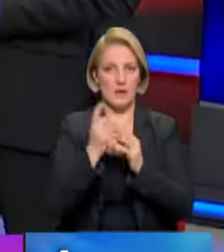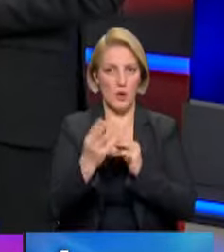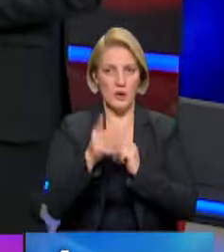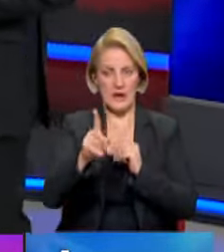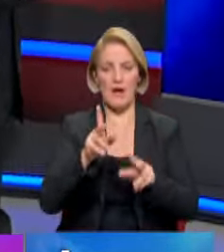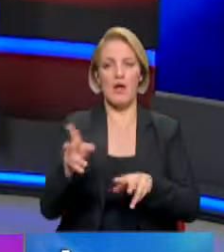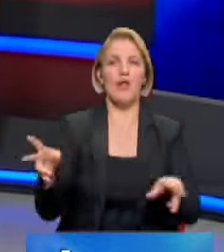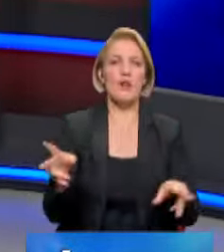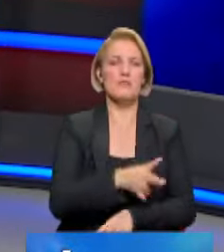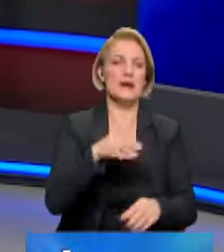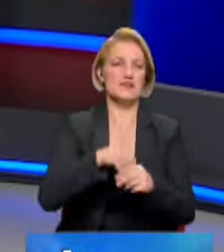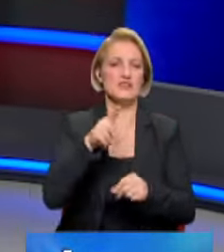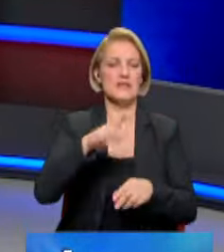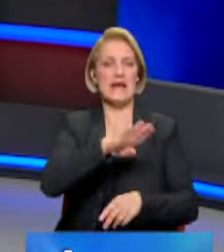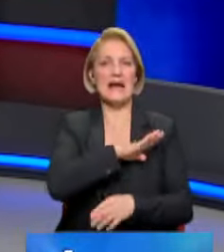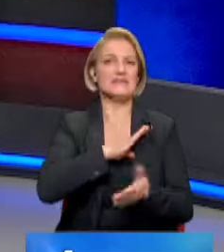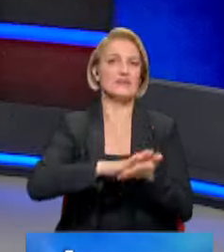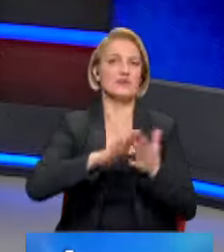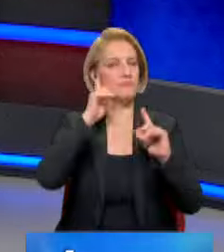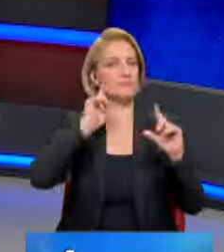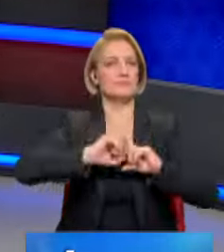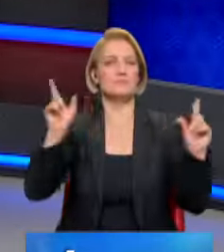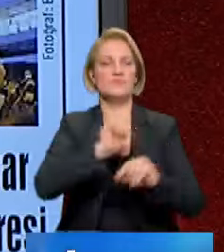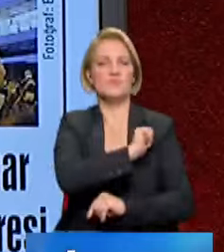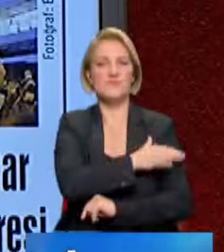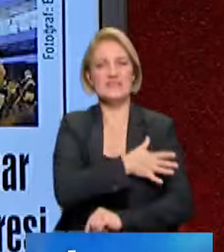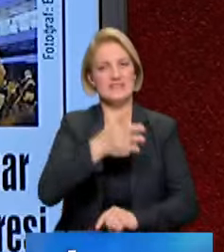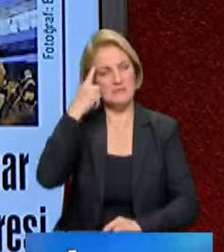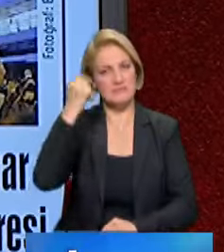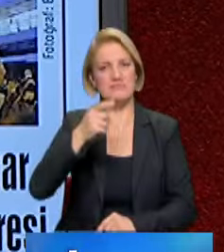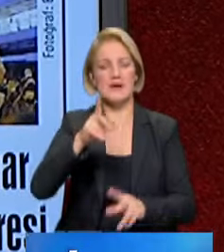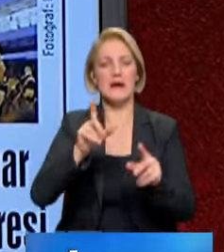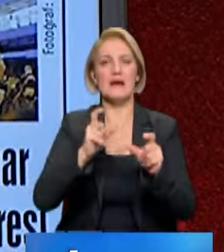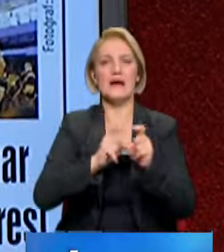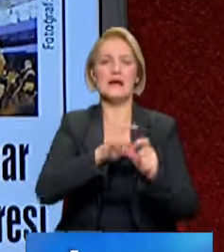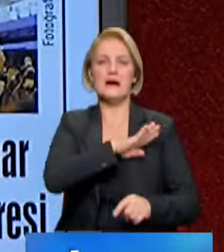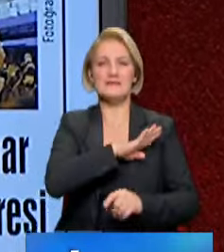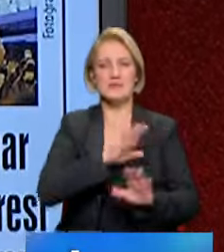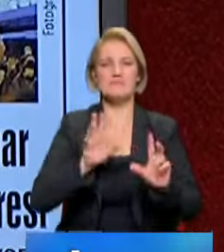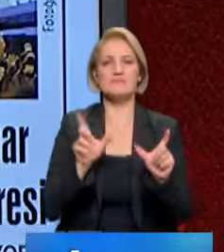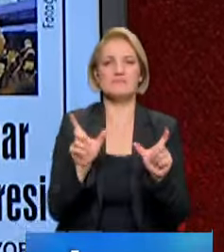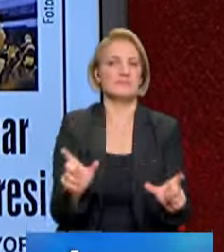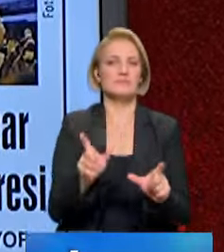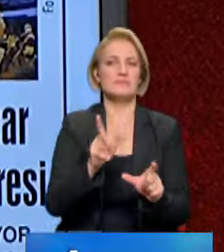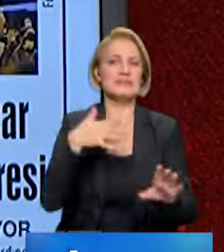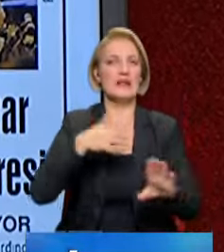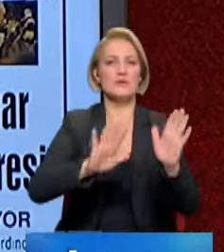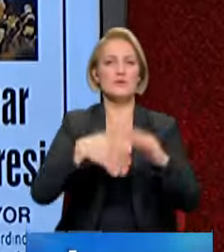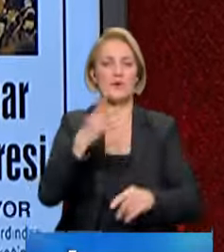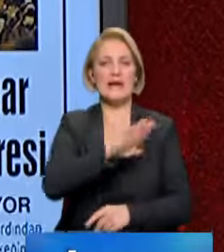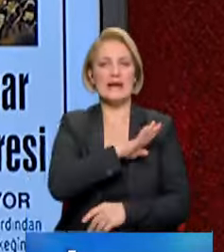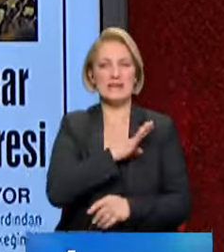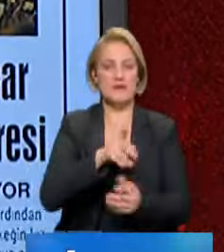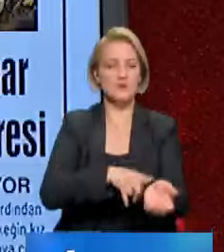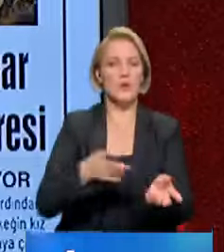o katliamlar için Gazze düzeni manşetini atmış. Filistin direnişinin Gazze ablukasına karşı Aksa tufanı saldırısı sonrası Gazze'de